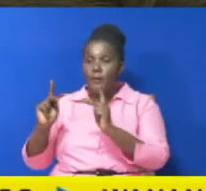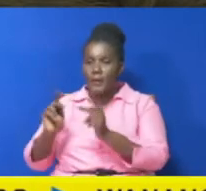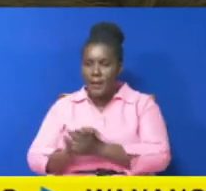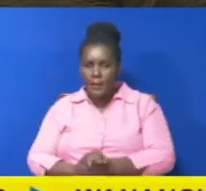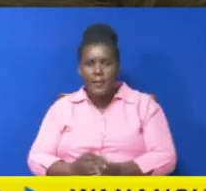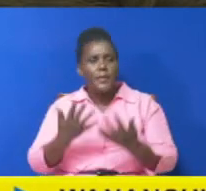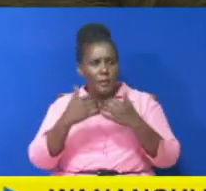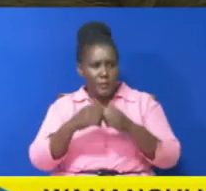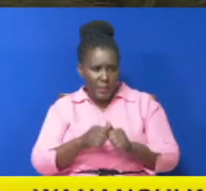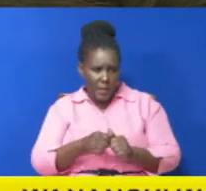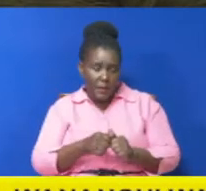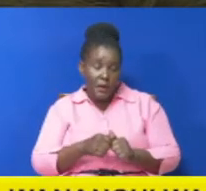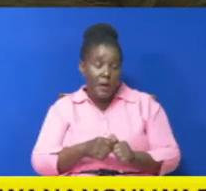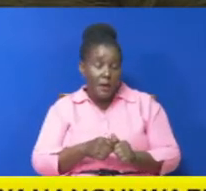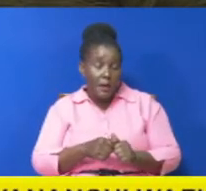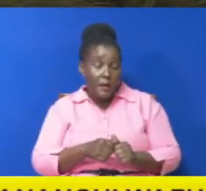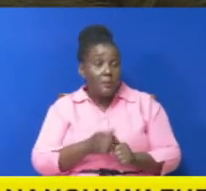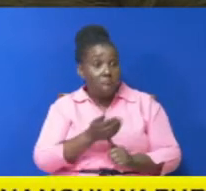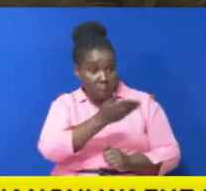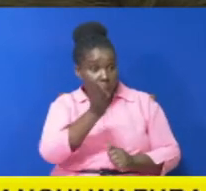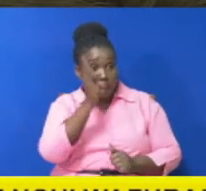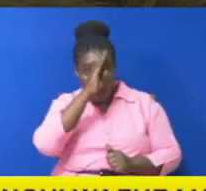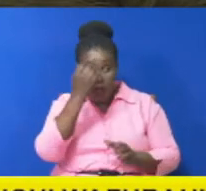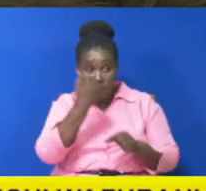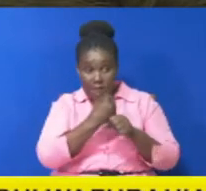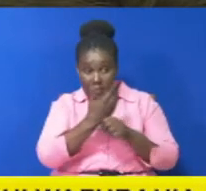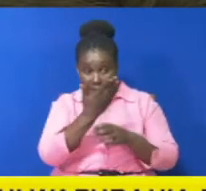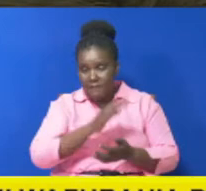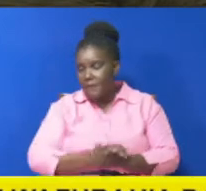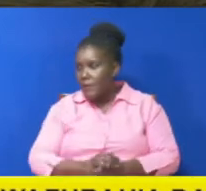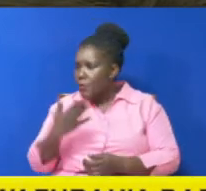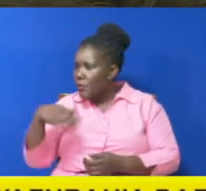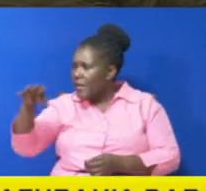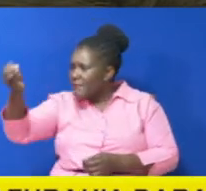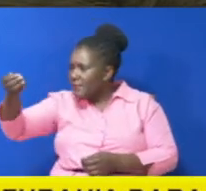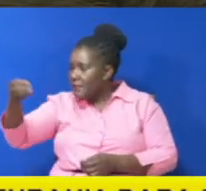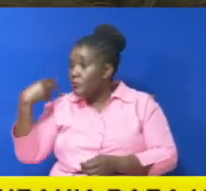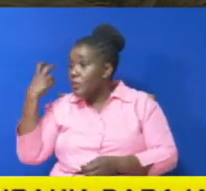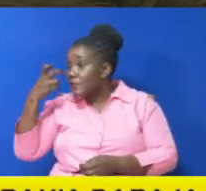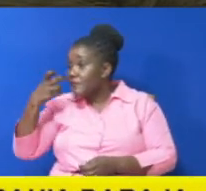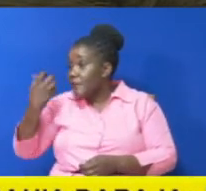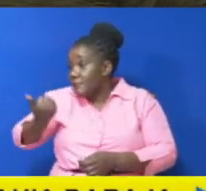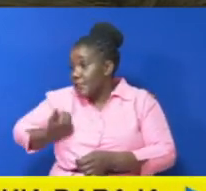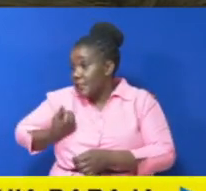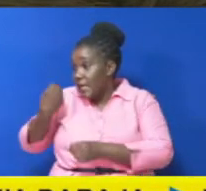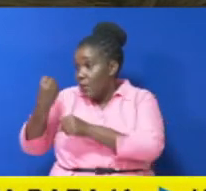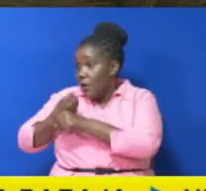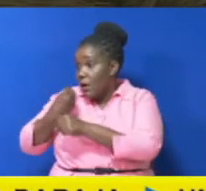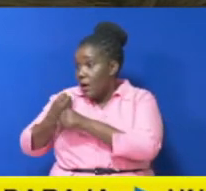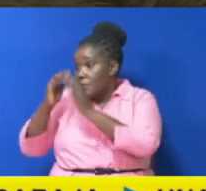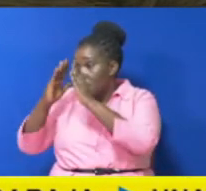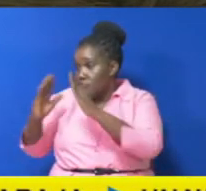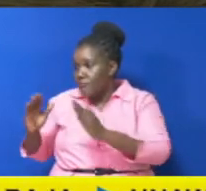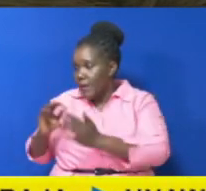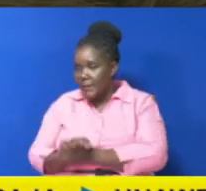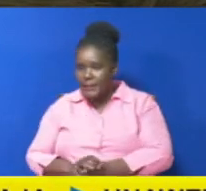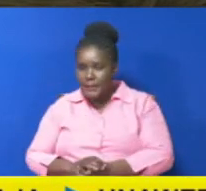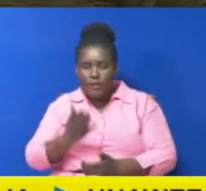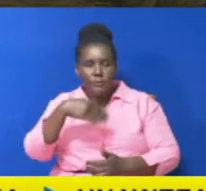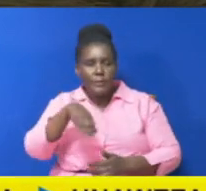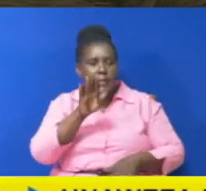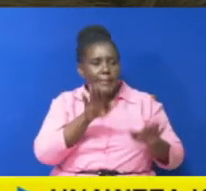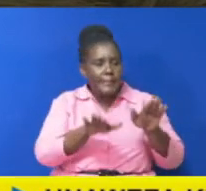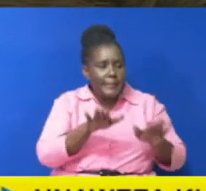baadhi yenu mmefanya hiyo. Unaenda kumtafuta binti wa kazi za ndani. Umeenda Singida,